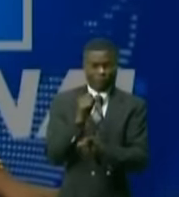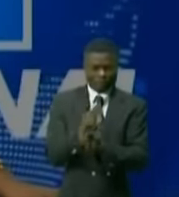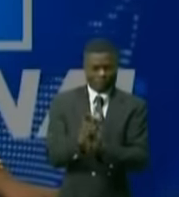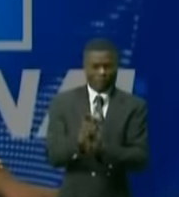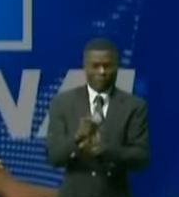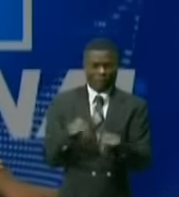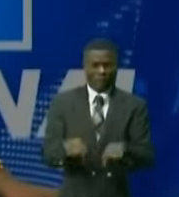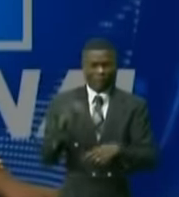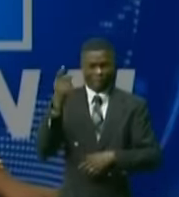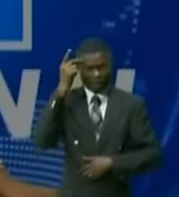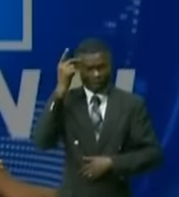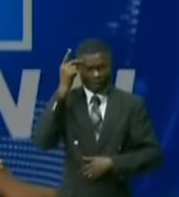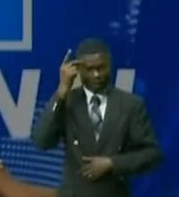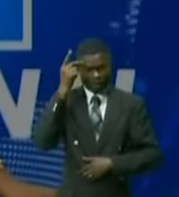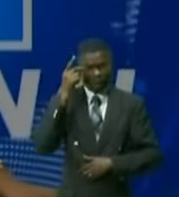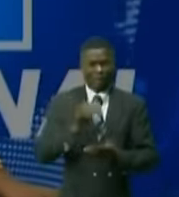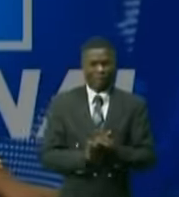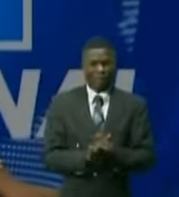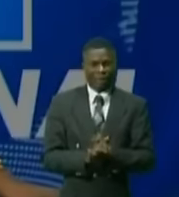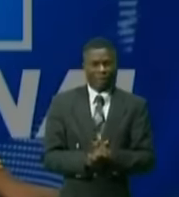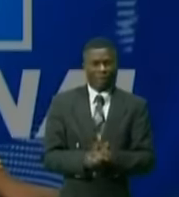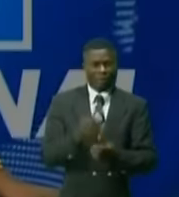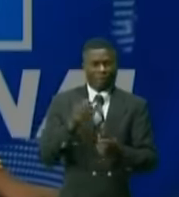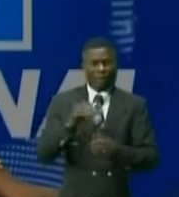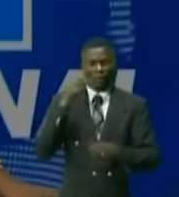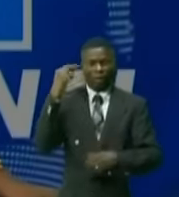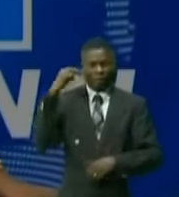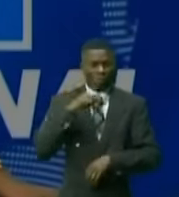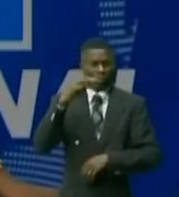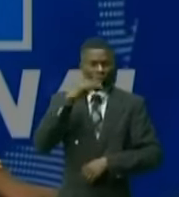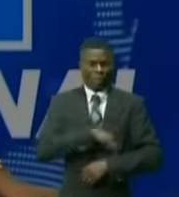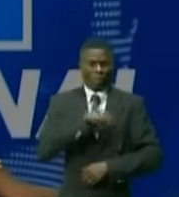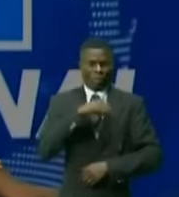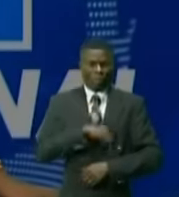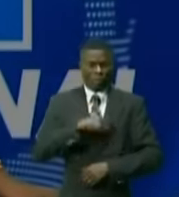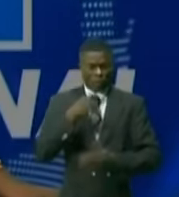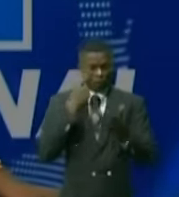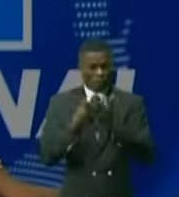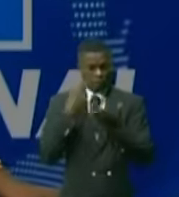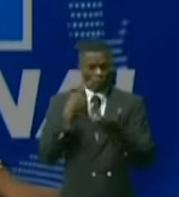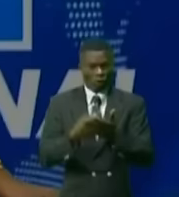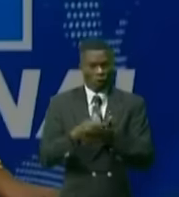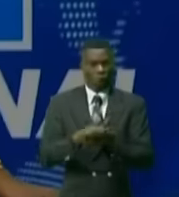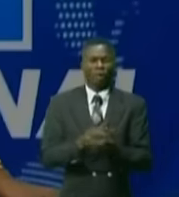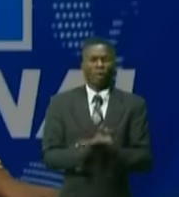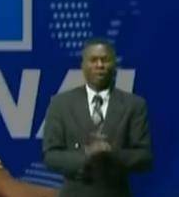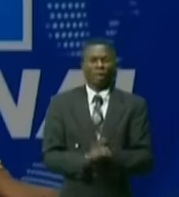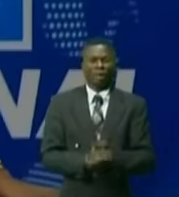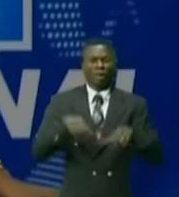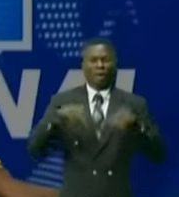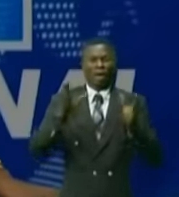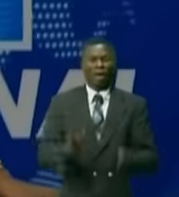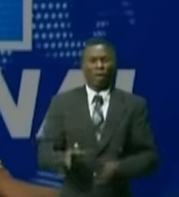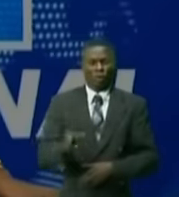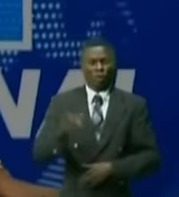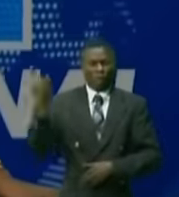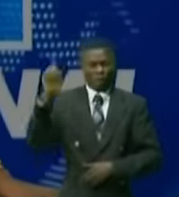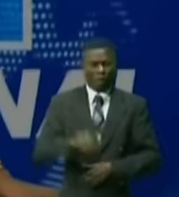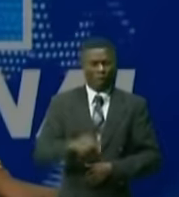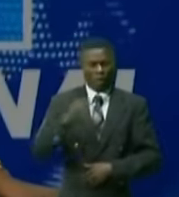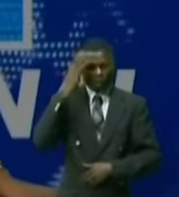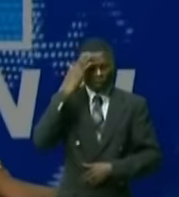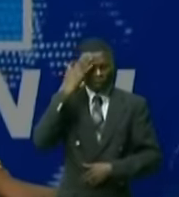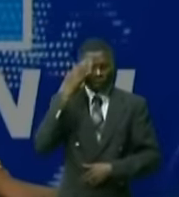des élections générales, la mission d'observation électorale de la diaspora africaine en Europe a voulu se rendre compte